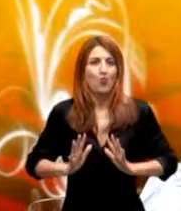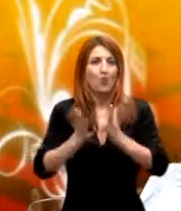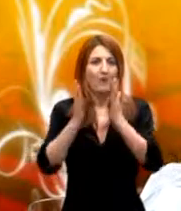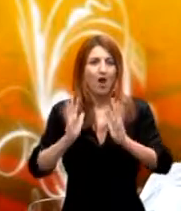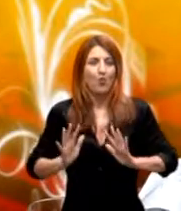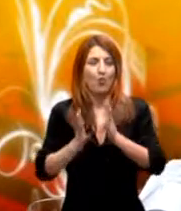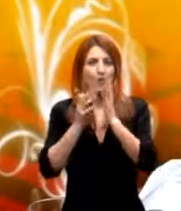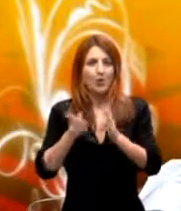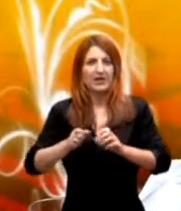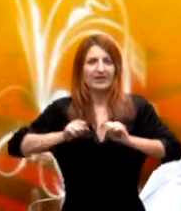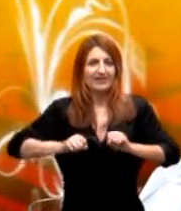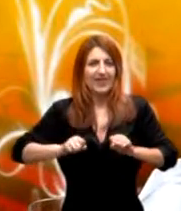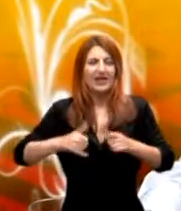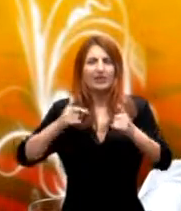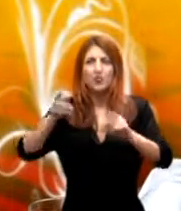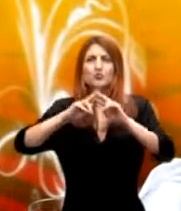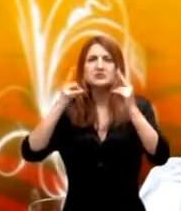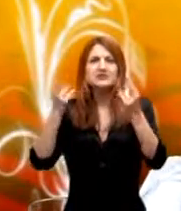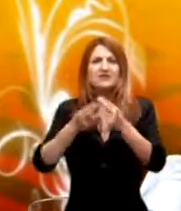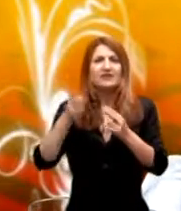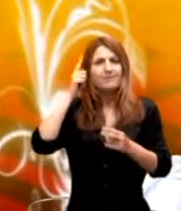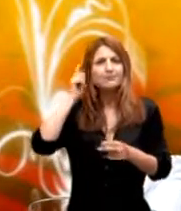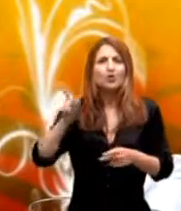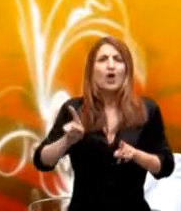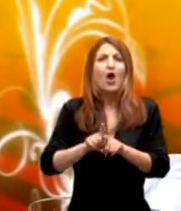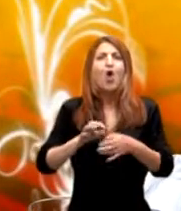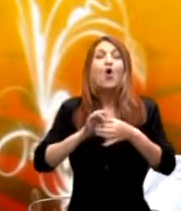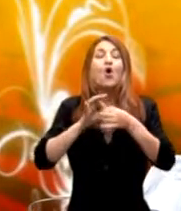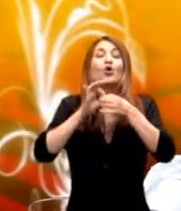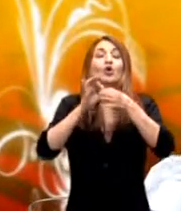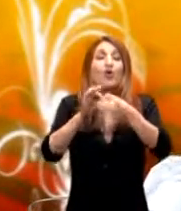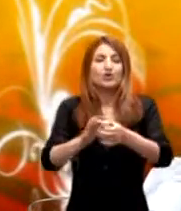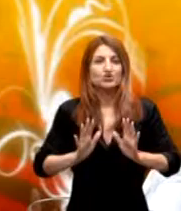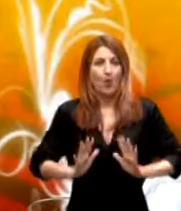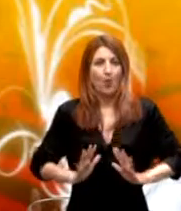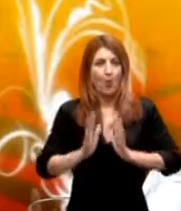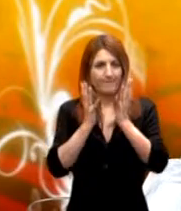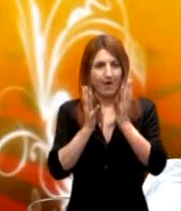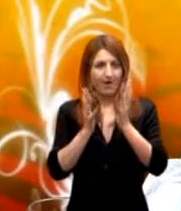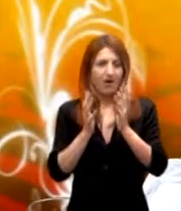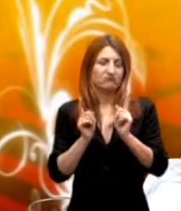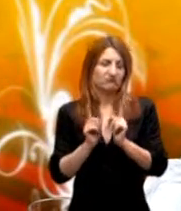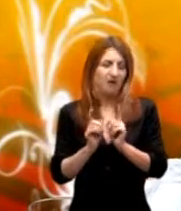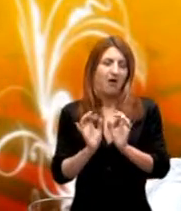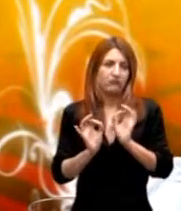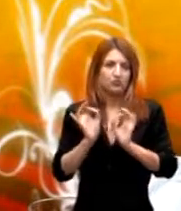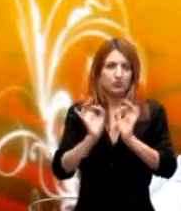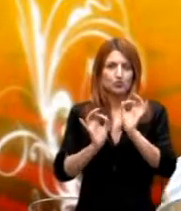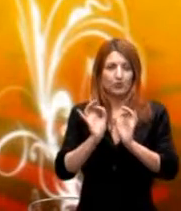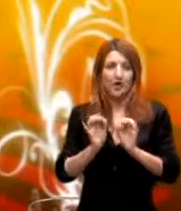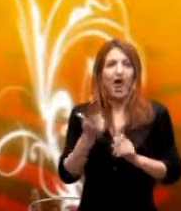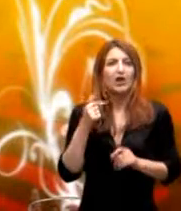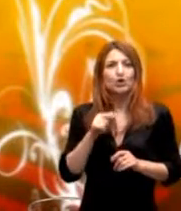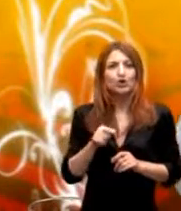onda debljina danas u svijetu smatra kroničnom upalom blažeg stupnja, ali to ne